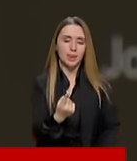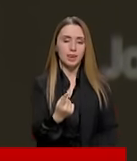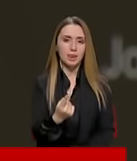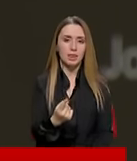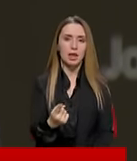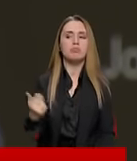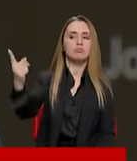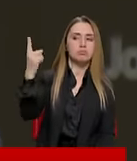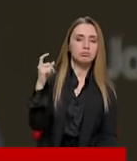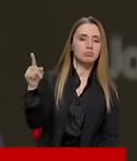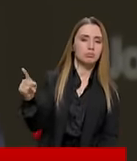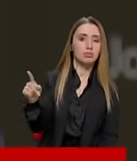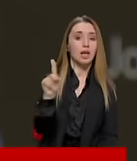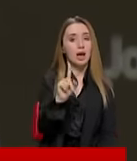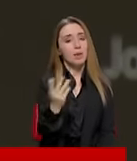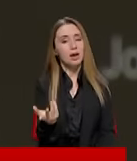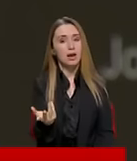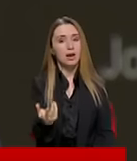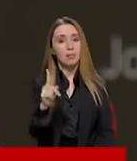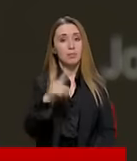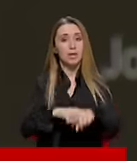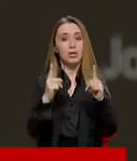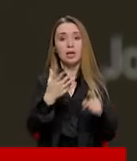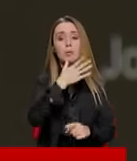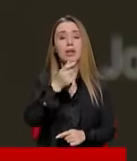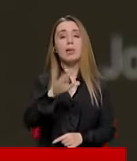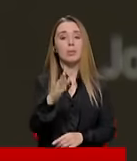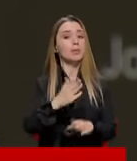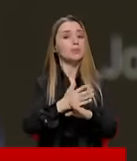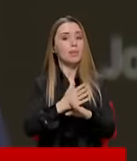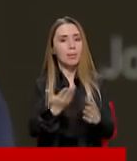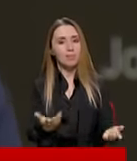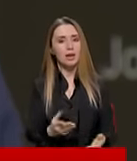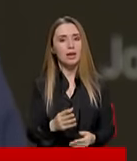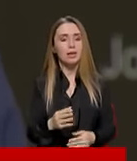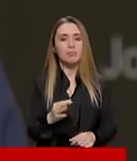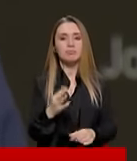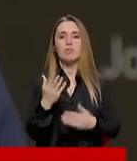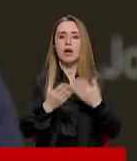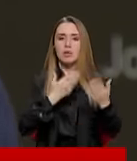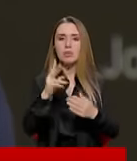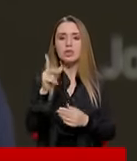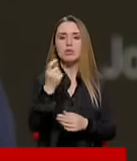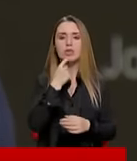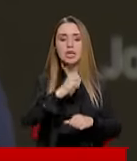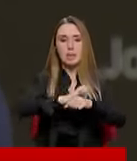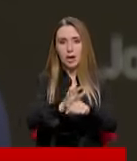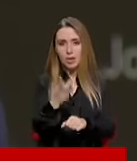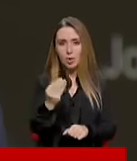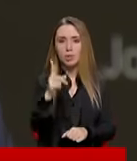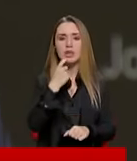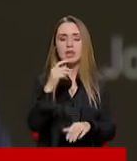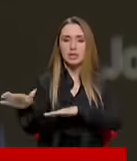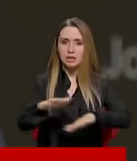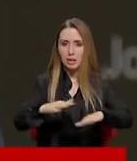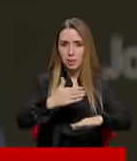Bunu bana sordular ama yani bir dönem bile yapamadım neden yapamadım işte biraz önce anlattığım 2 2 bu5 yıllık pandemi bir yıllık